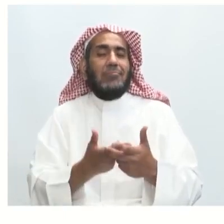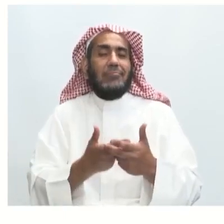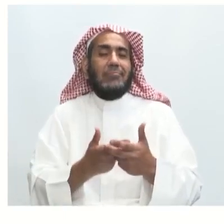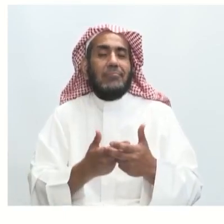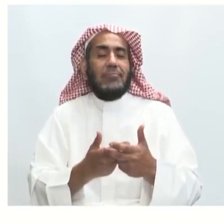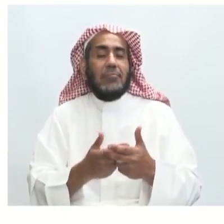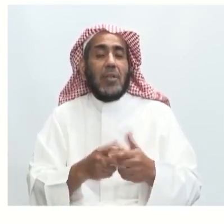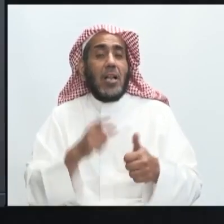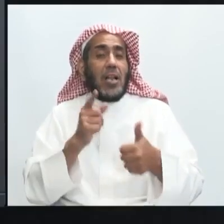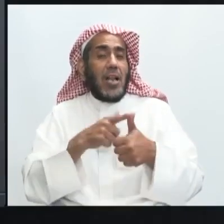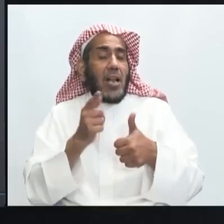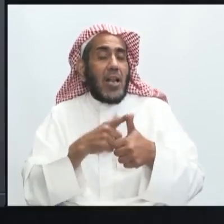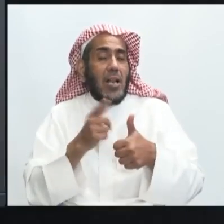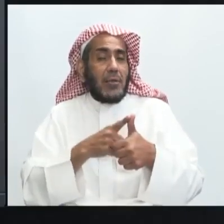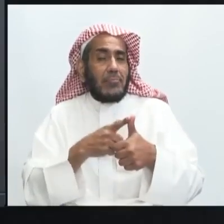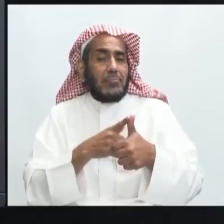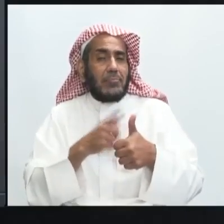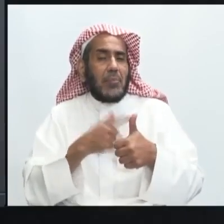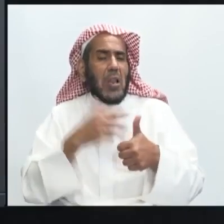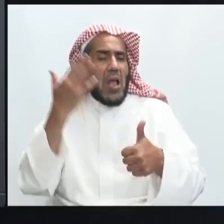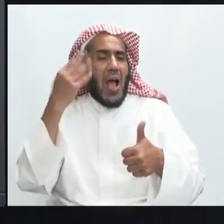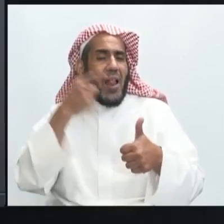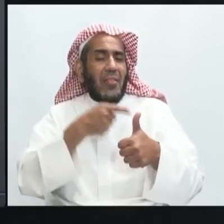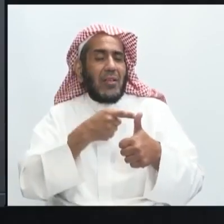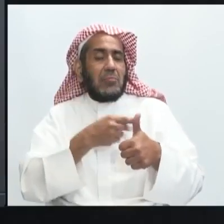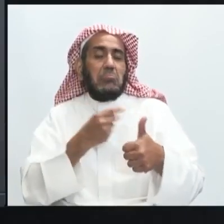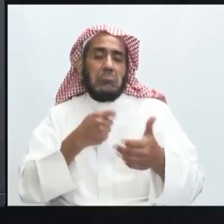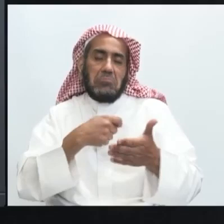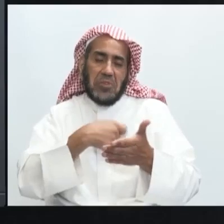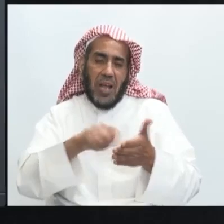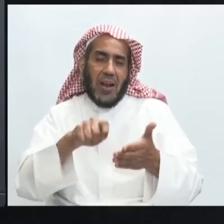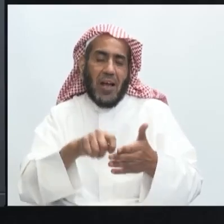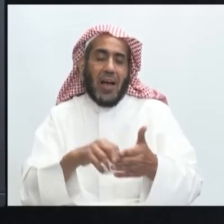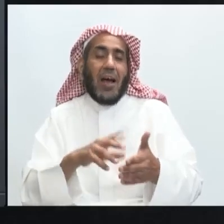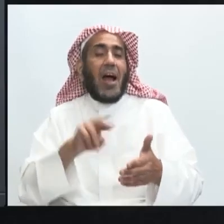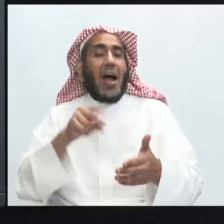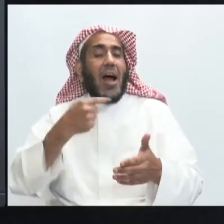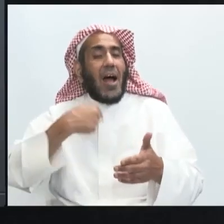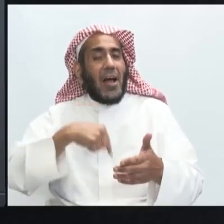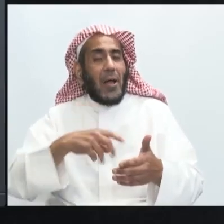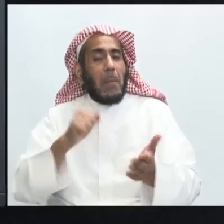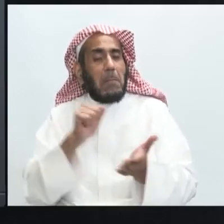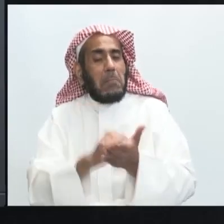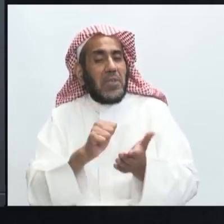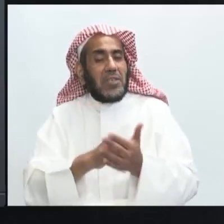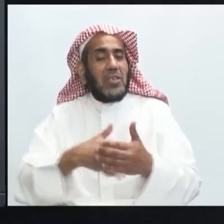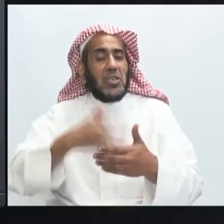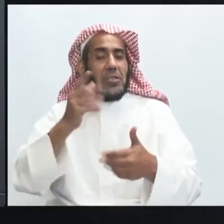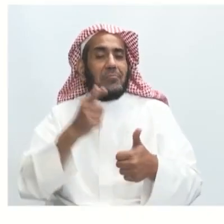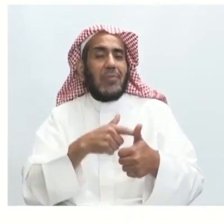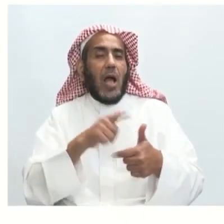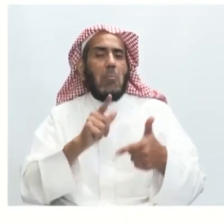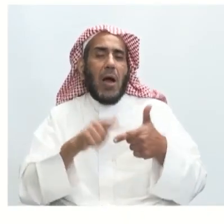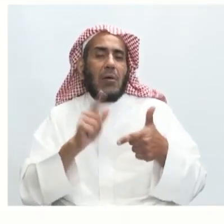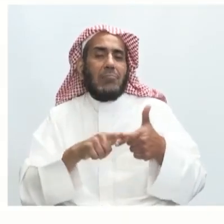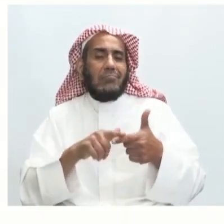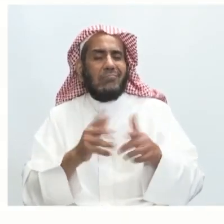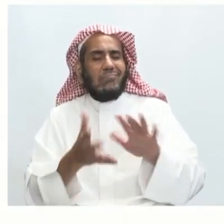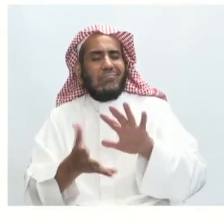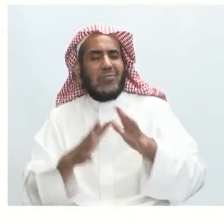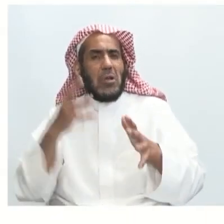لذلك لخالي الذهن يقول شرى اخي منزلا جديدا هذا لخالديه اما لي